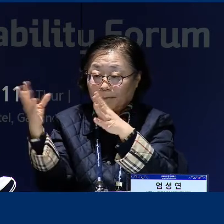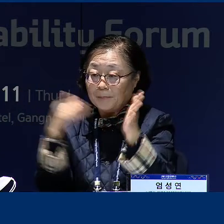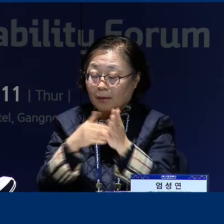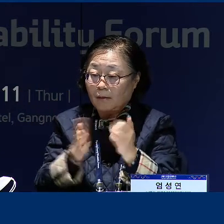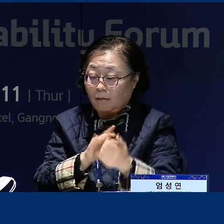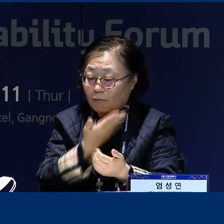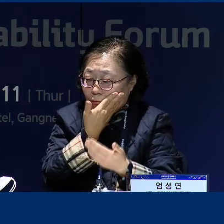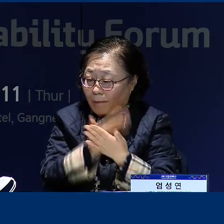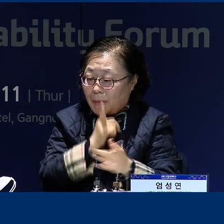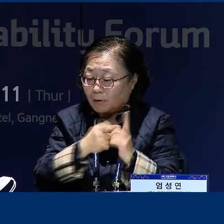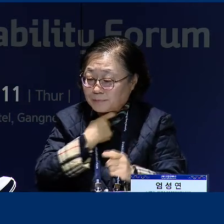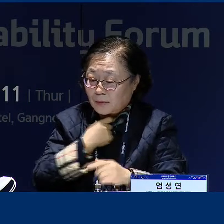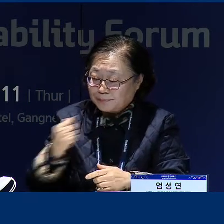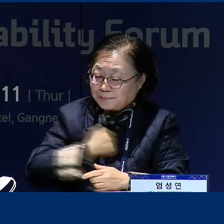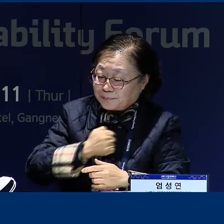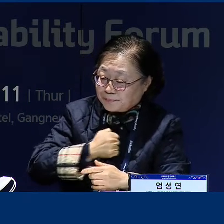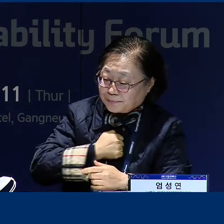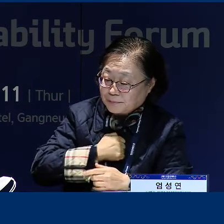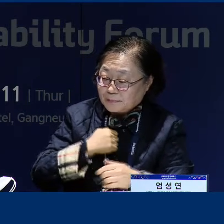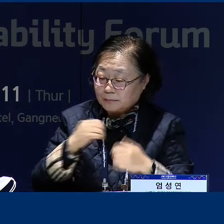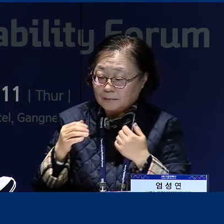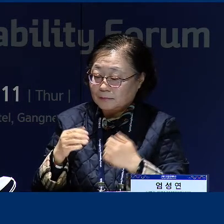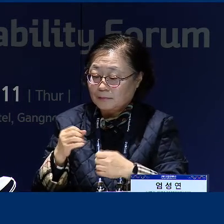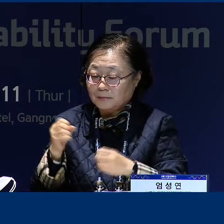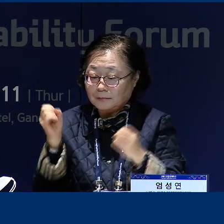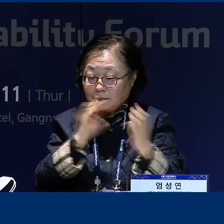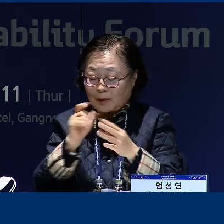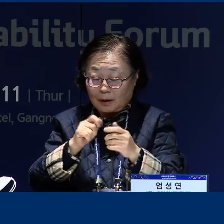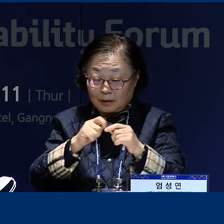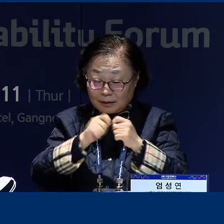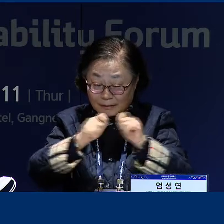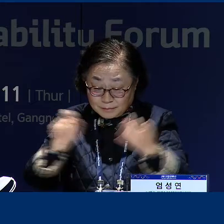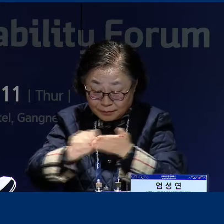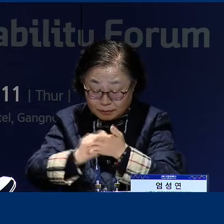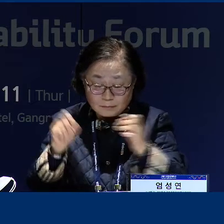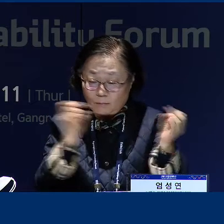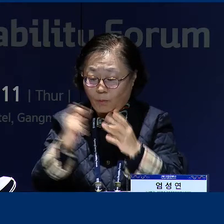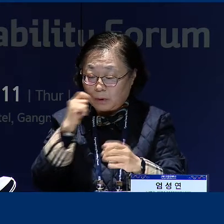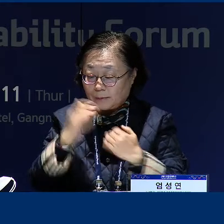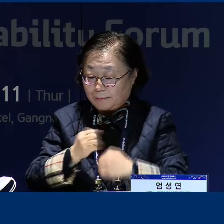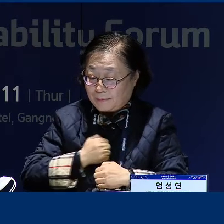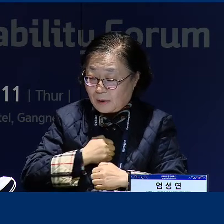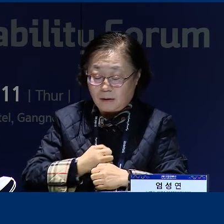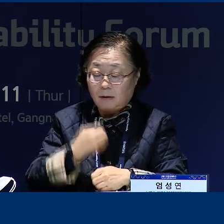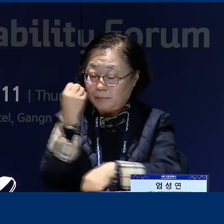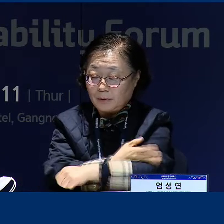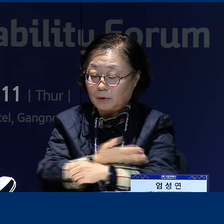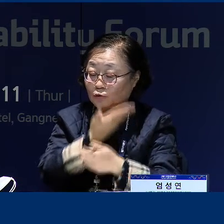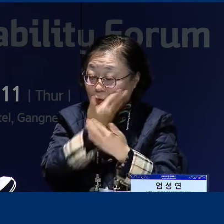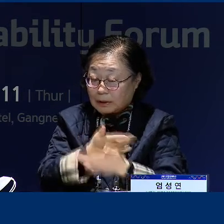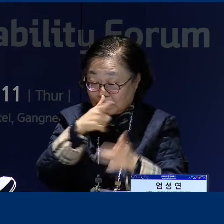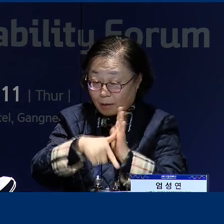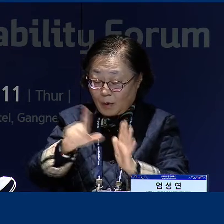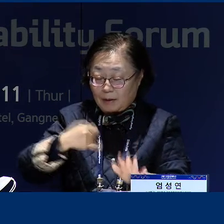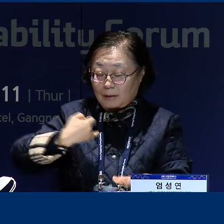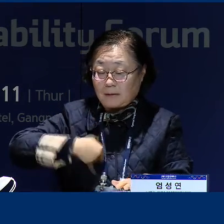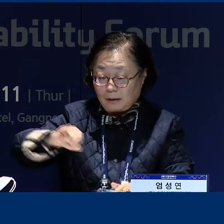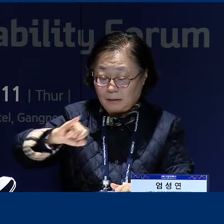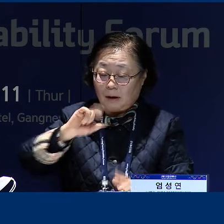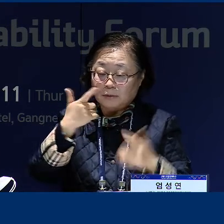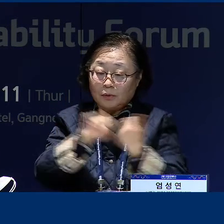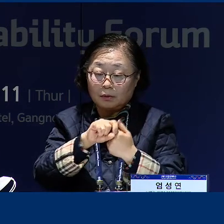있었지만 무척이나 답답했습니다. 필담으론 자세한 이야기를 할 수 없어서 중요한 내용은